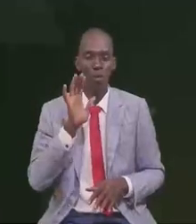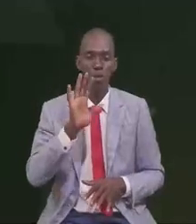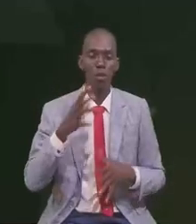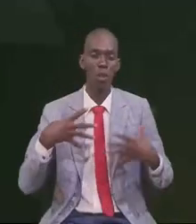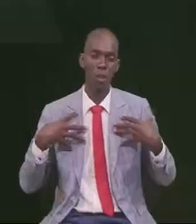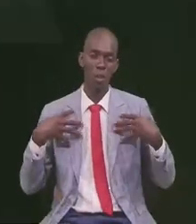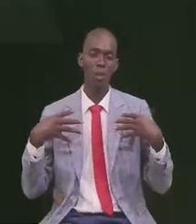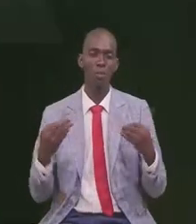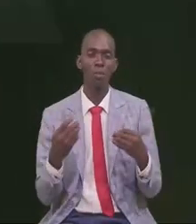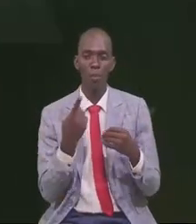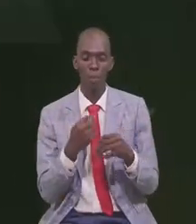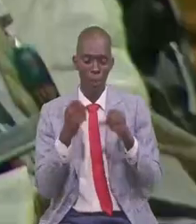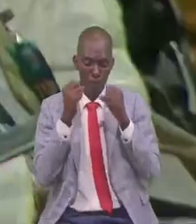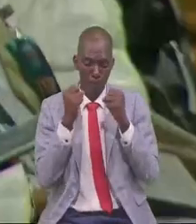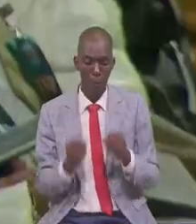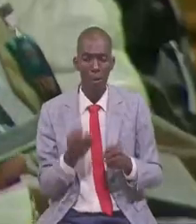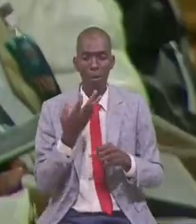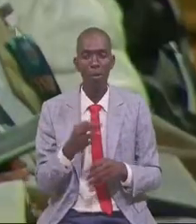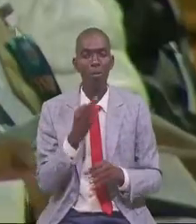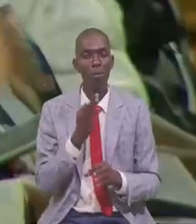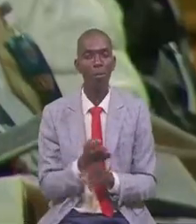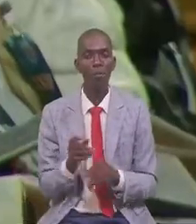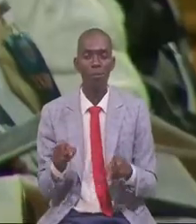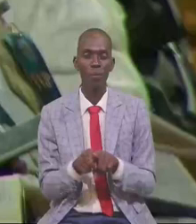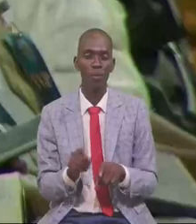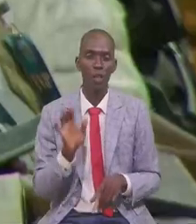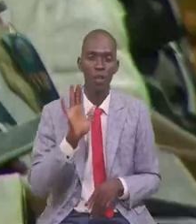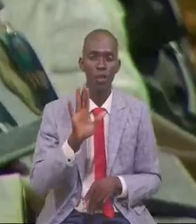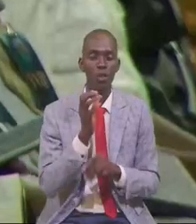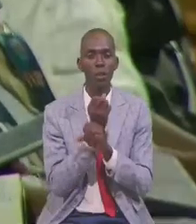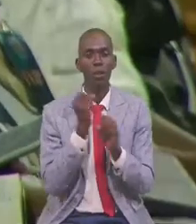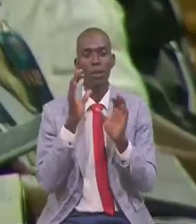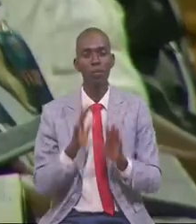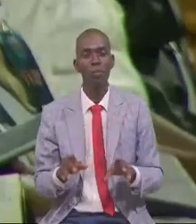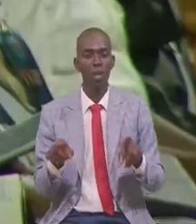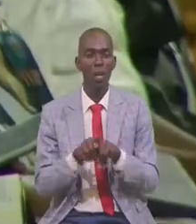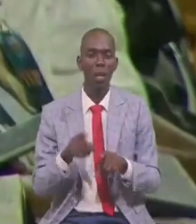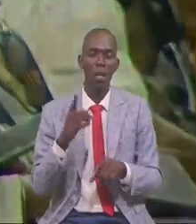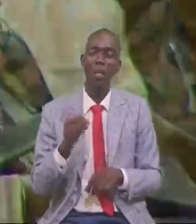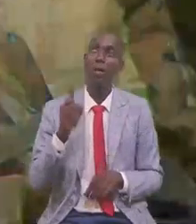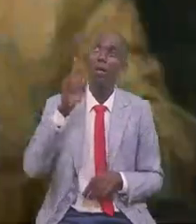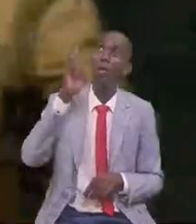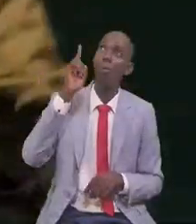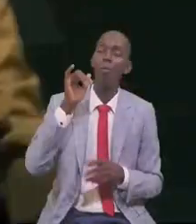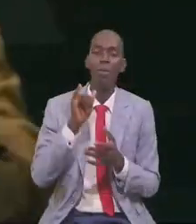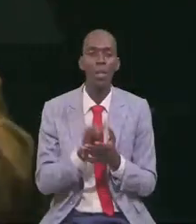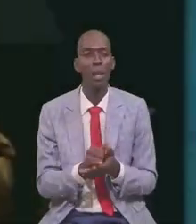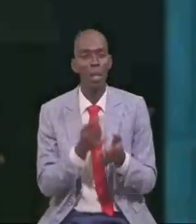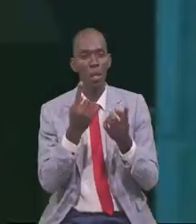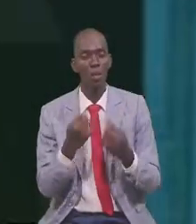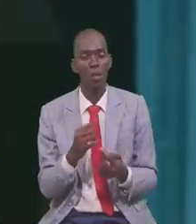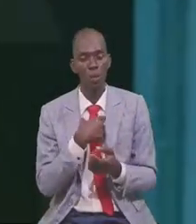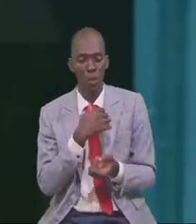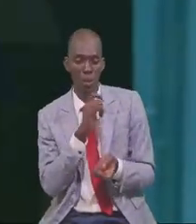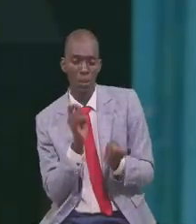foi en tant que Sauveur, comme celui qui vient et il transforme